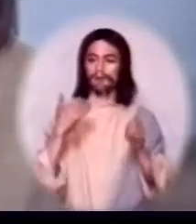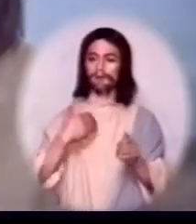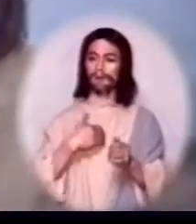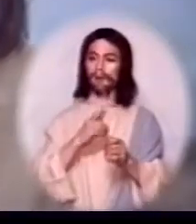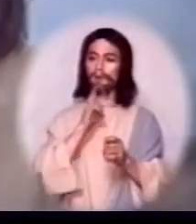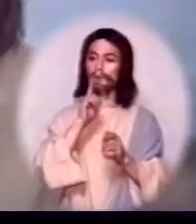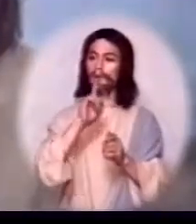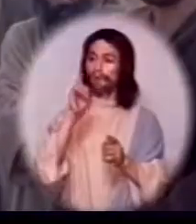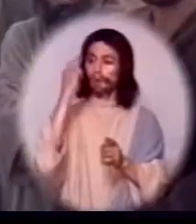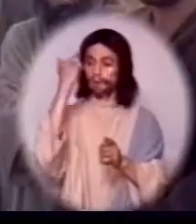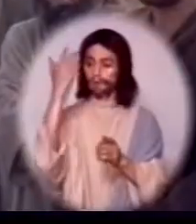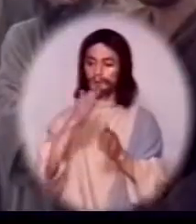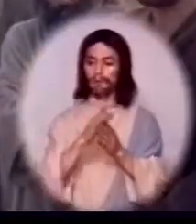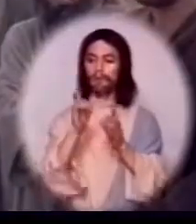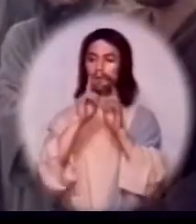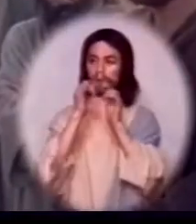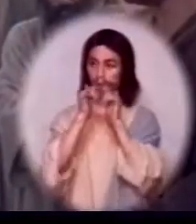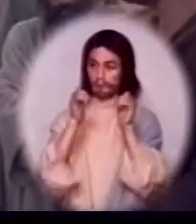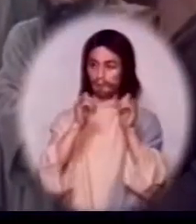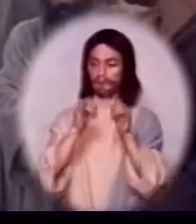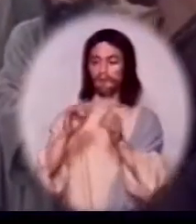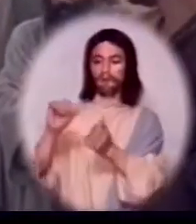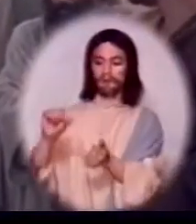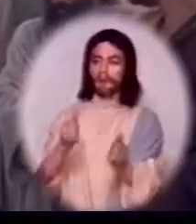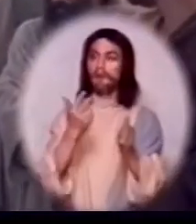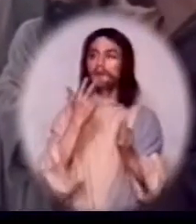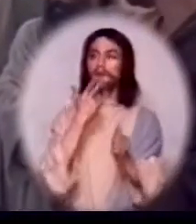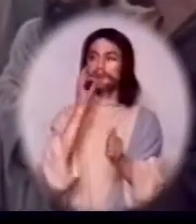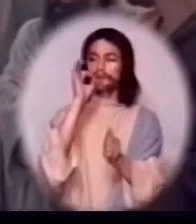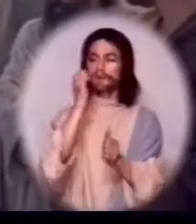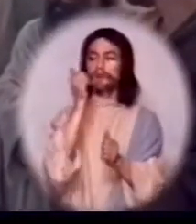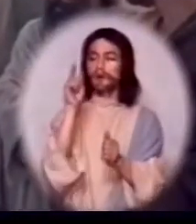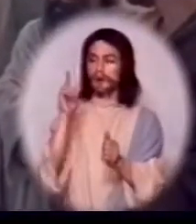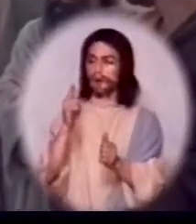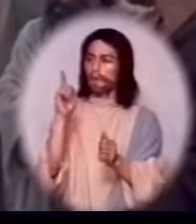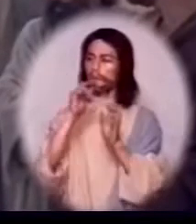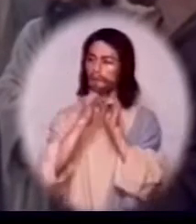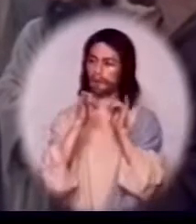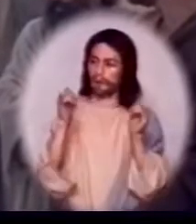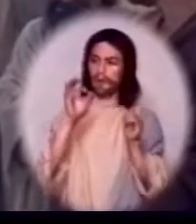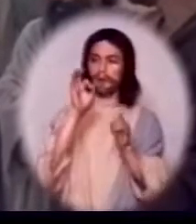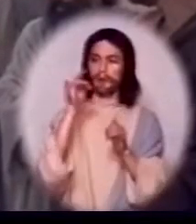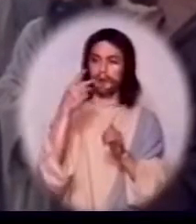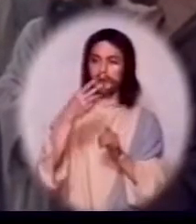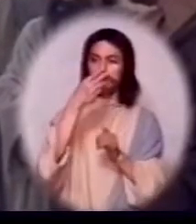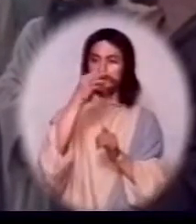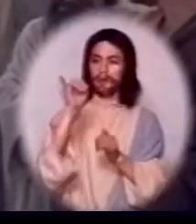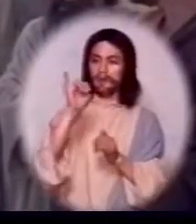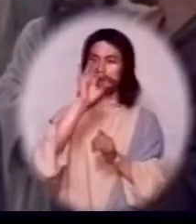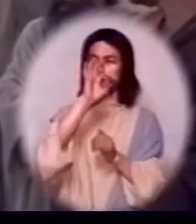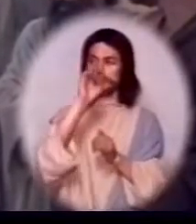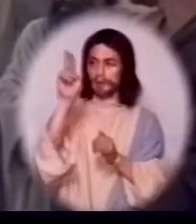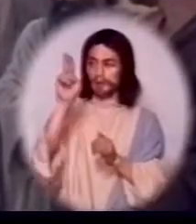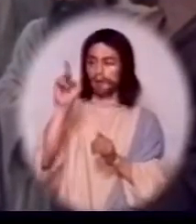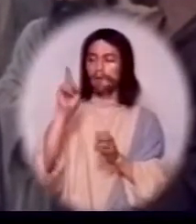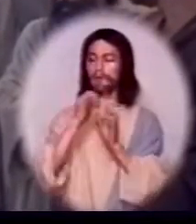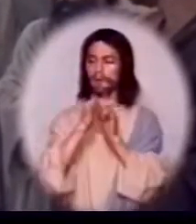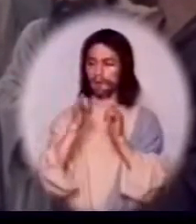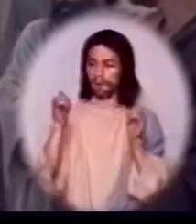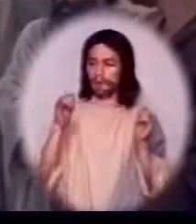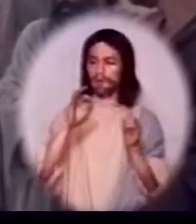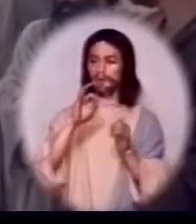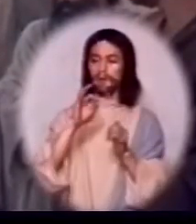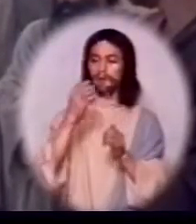사람들이 날 누구라 하더냐? 어떤 사람은 세례 요한, 어떤 사람은 엘리야,